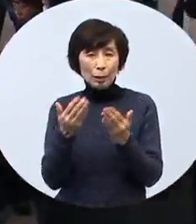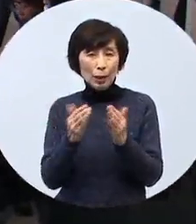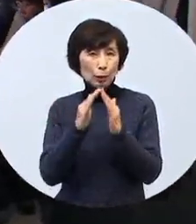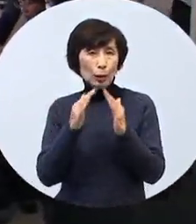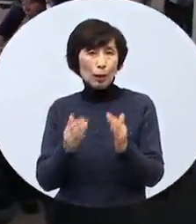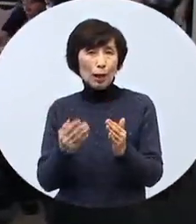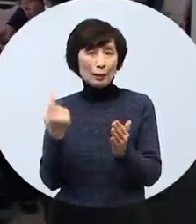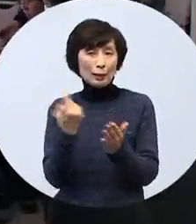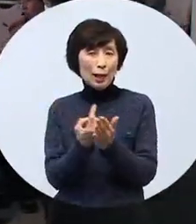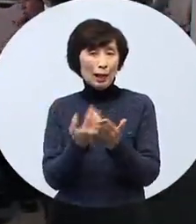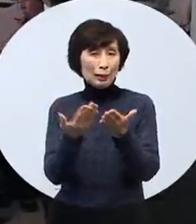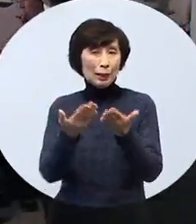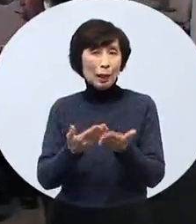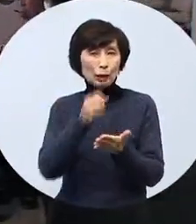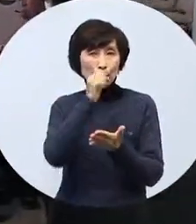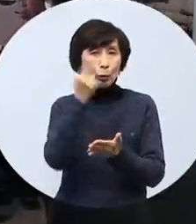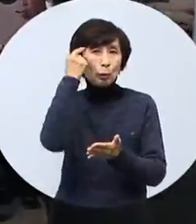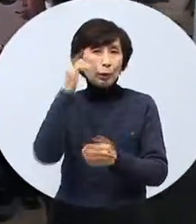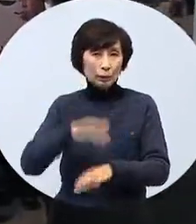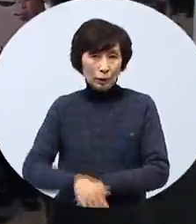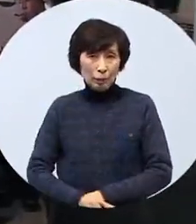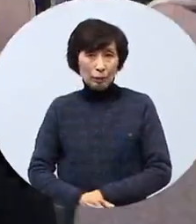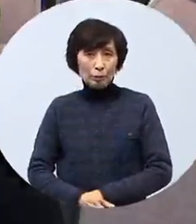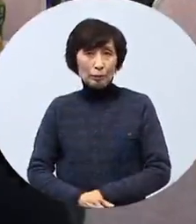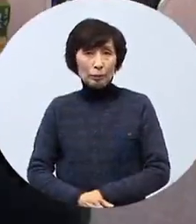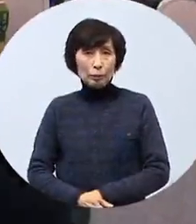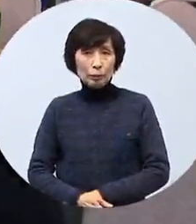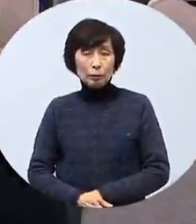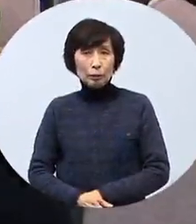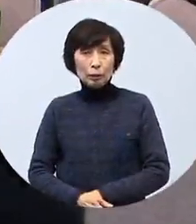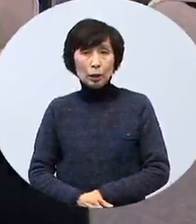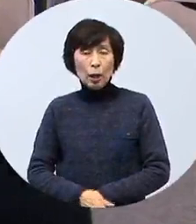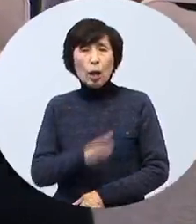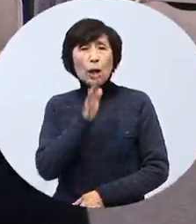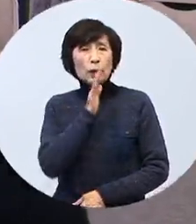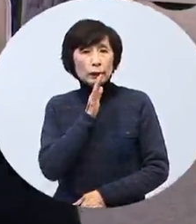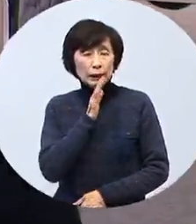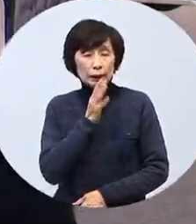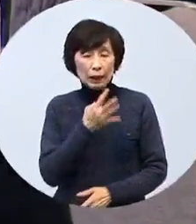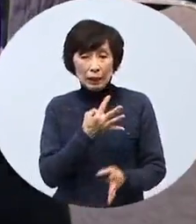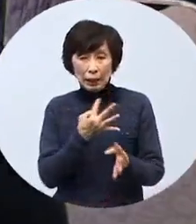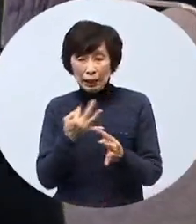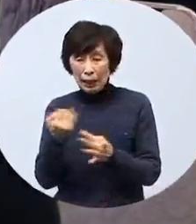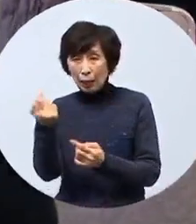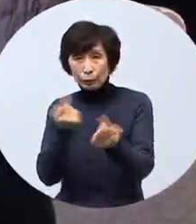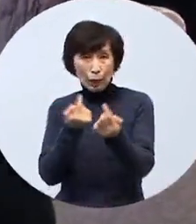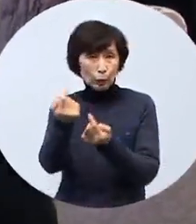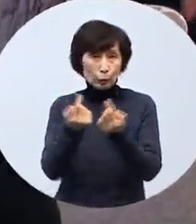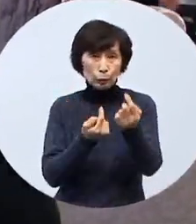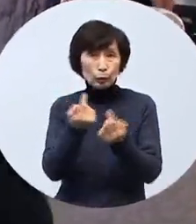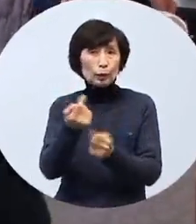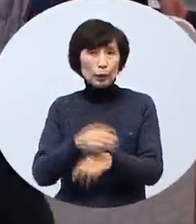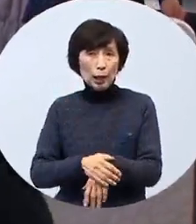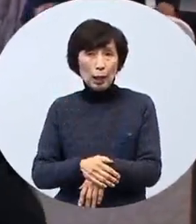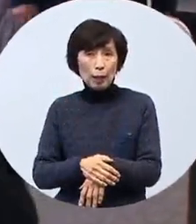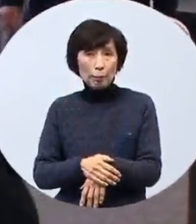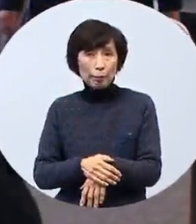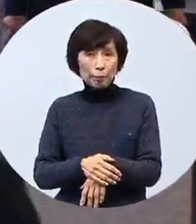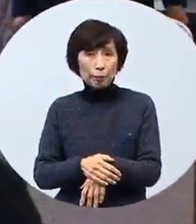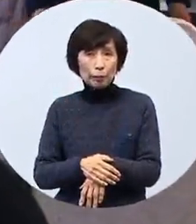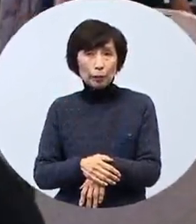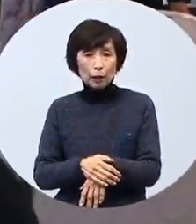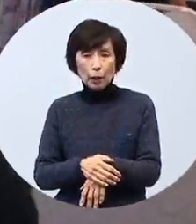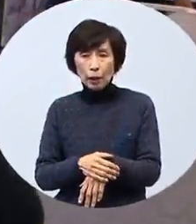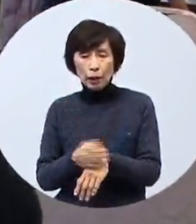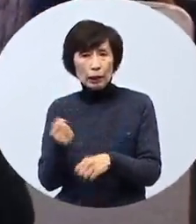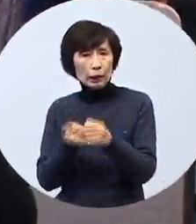をやっていただいたらいいかと思います。 あんな現実だとどんどん人が来る中で、あの